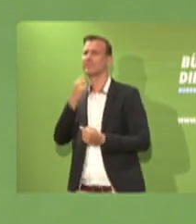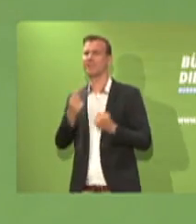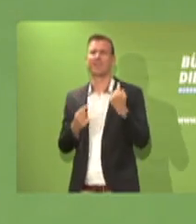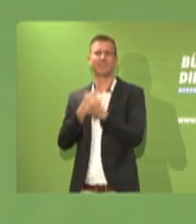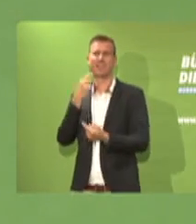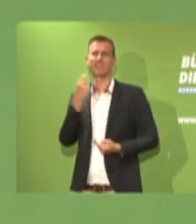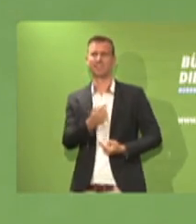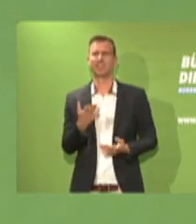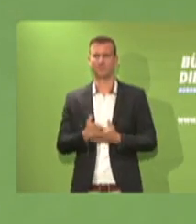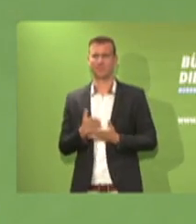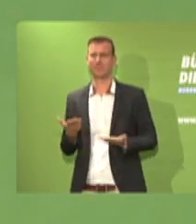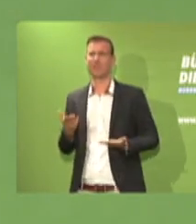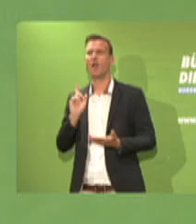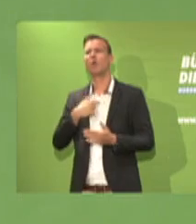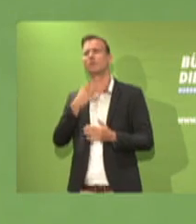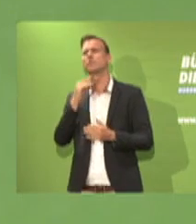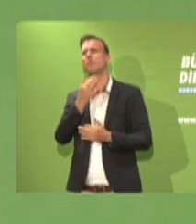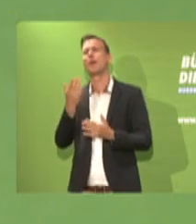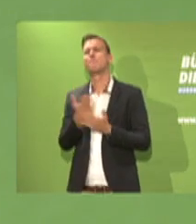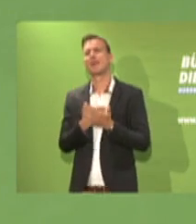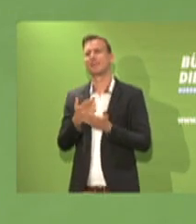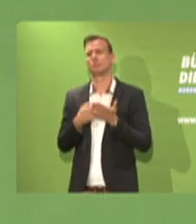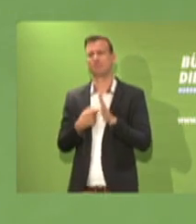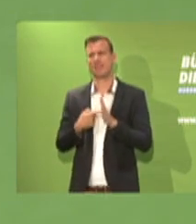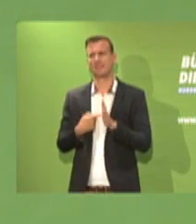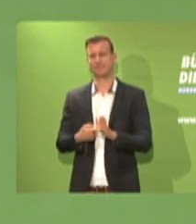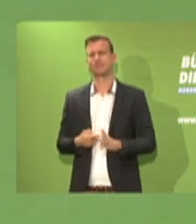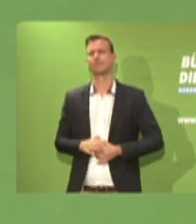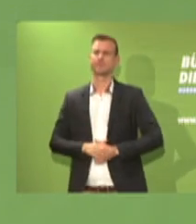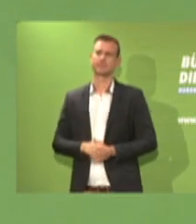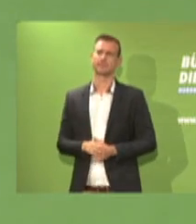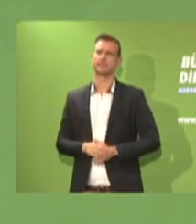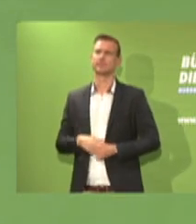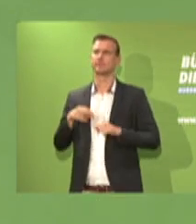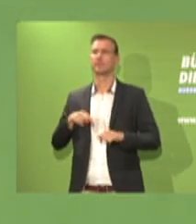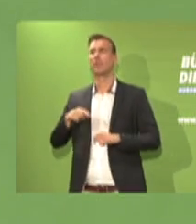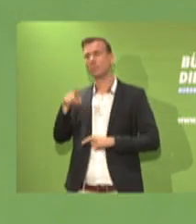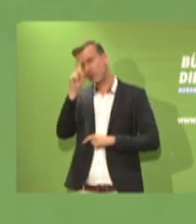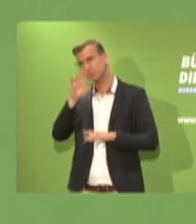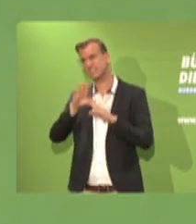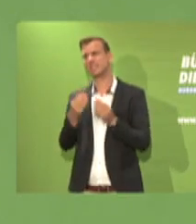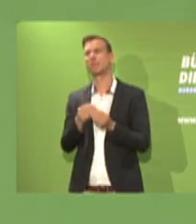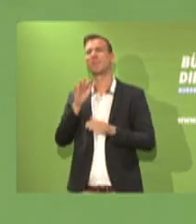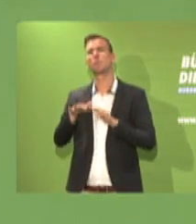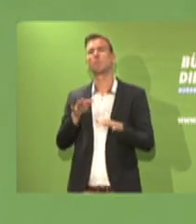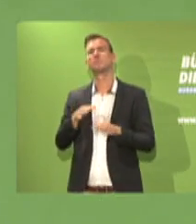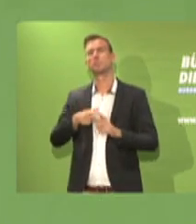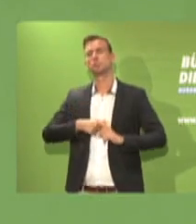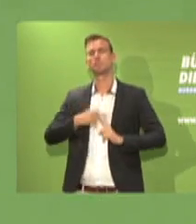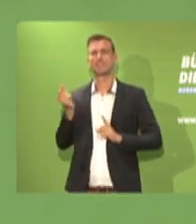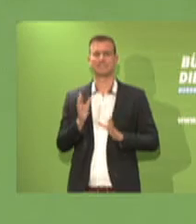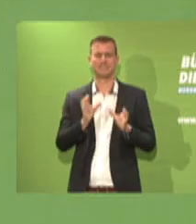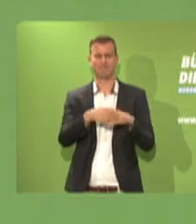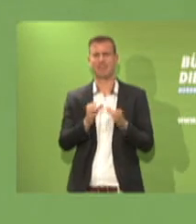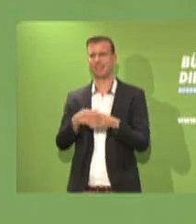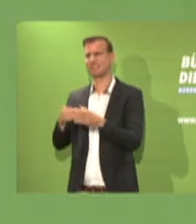und auch ich möchte natürlich noch ein paar Beispiele dazu beitragen. Wir haben in Deutschland 15 Spitzencluster und die Nummer